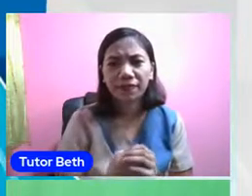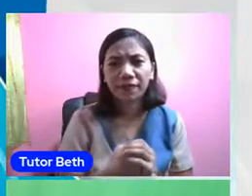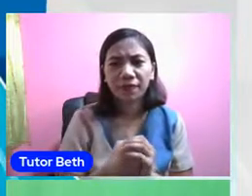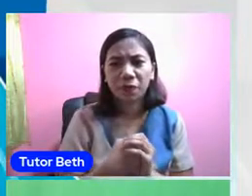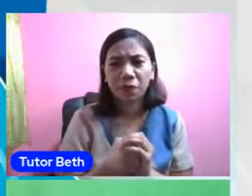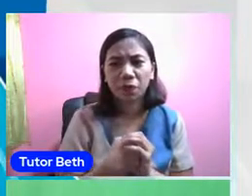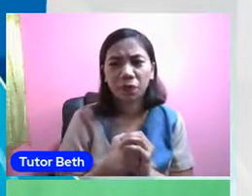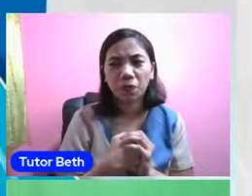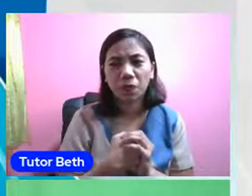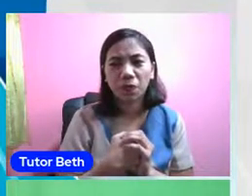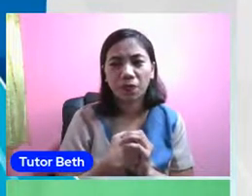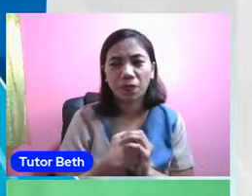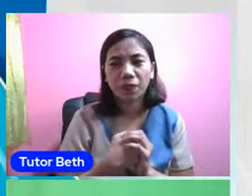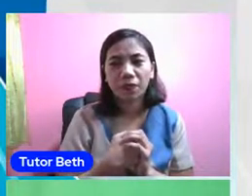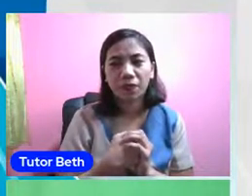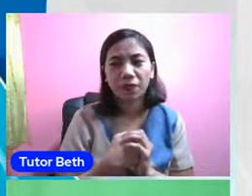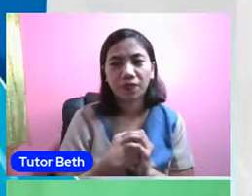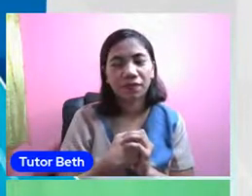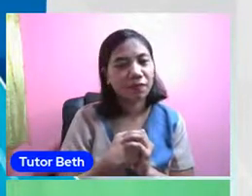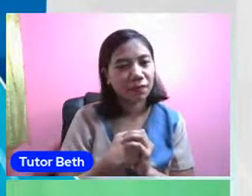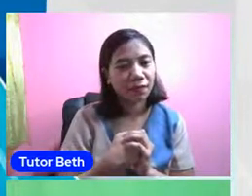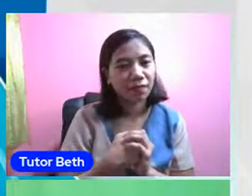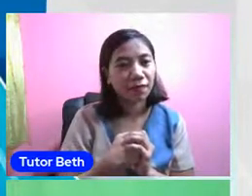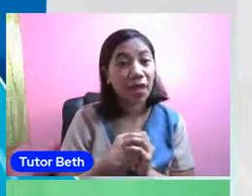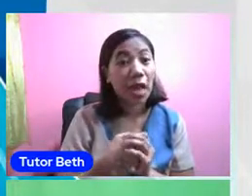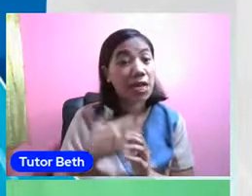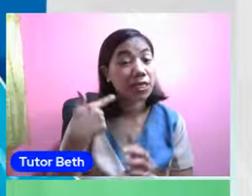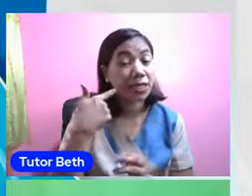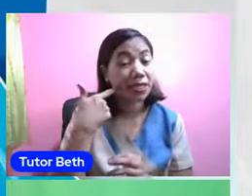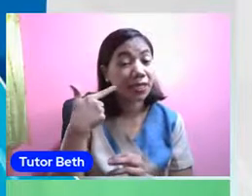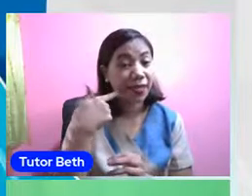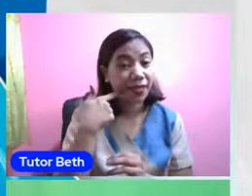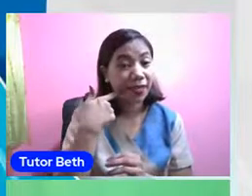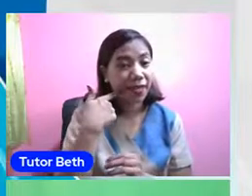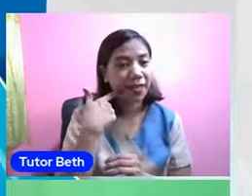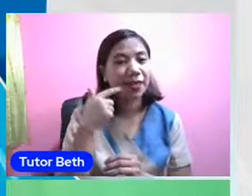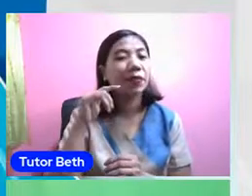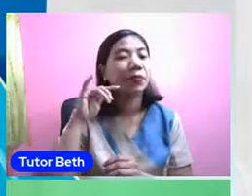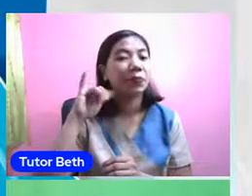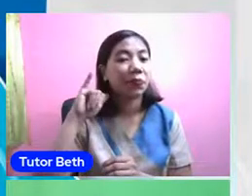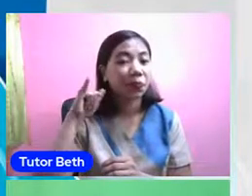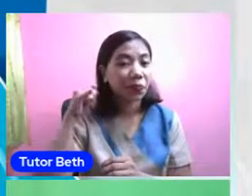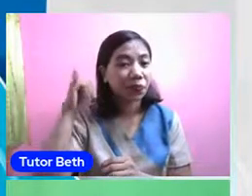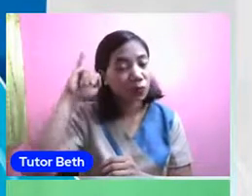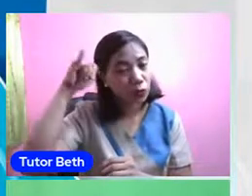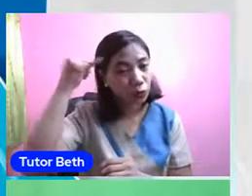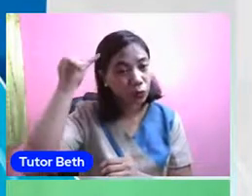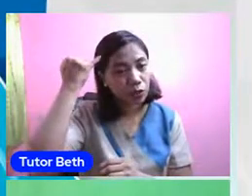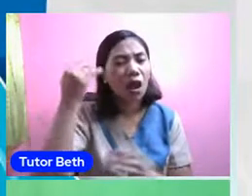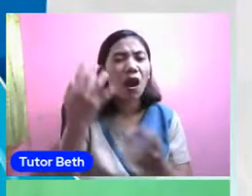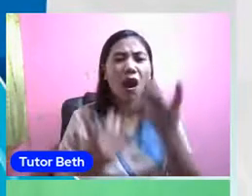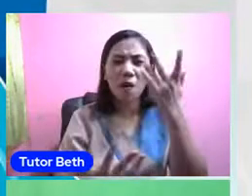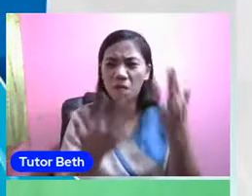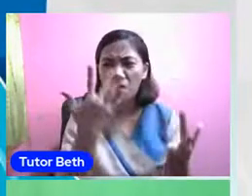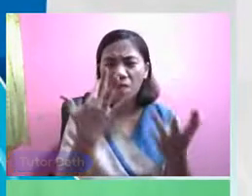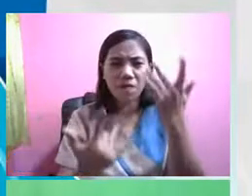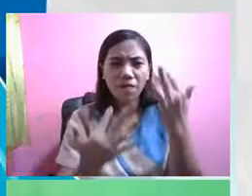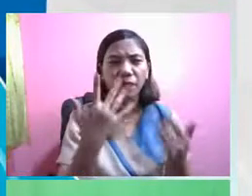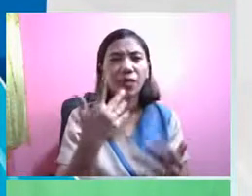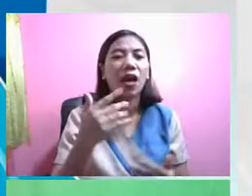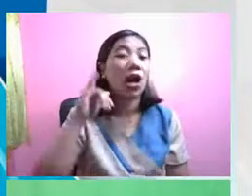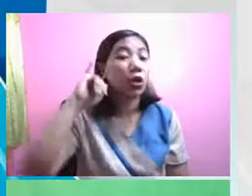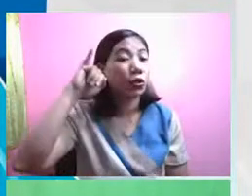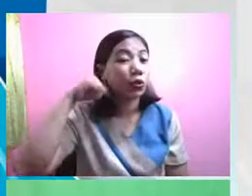sumasagot sa number 2. Sabi ni Ma'am Gretchen, sabi ni Judah, sunog. Sabi ni Joanne Tagle,